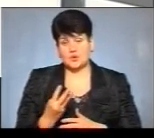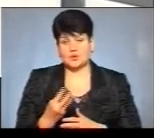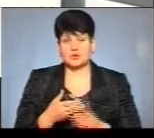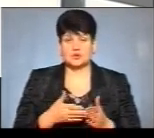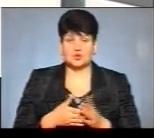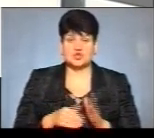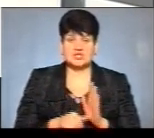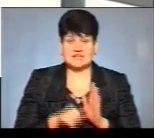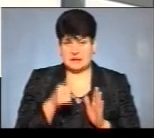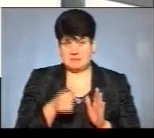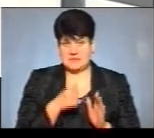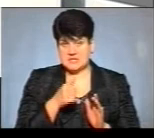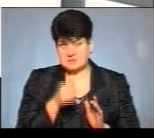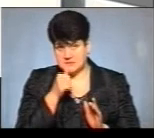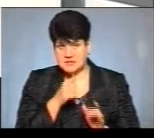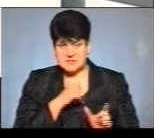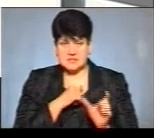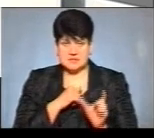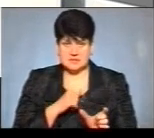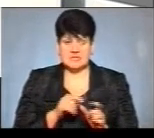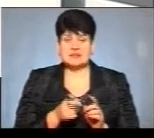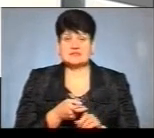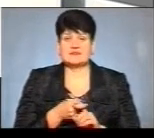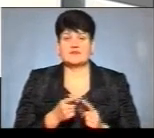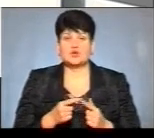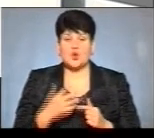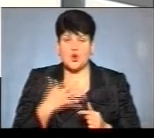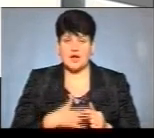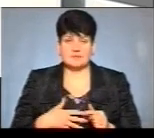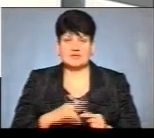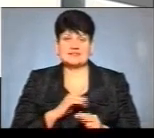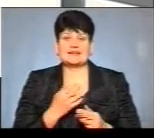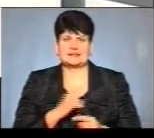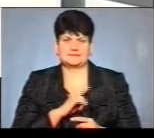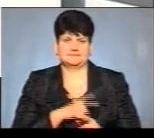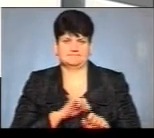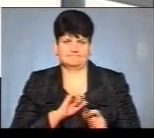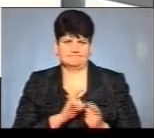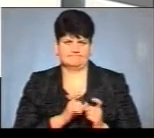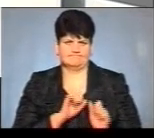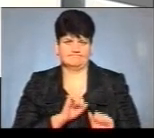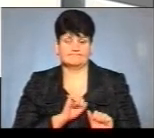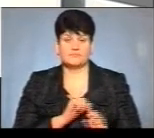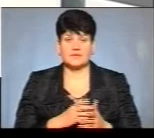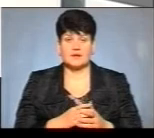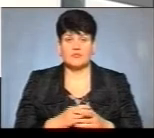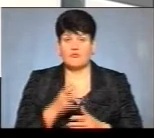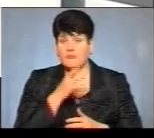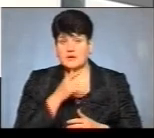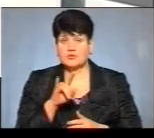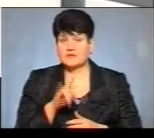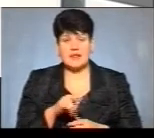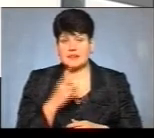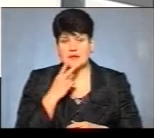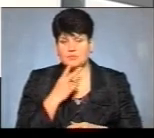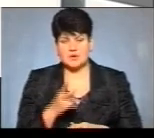6. Це залежить від організму і імунної системи людини, наскільки вона сильна. Тобто період вікна не покаже